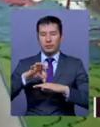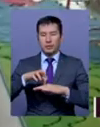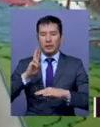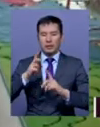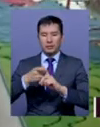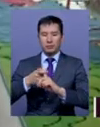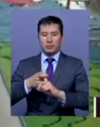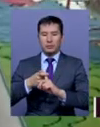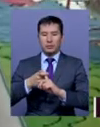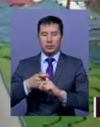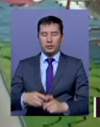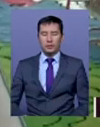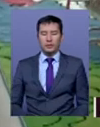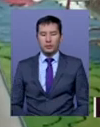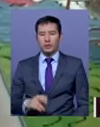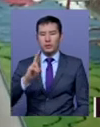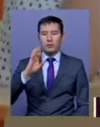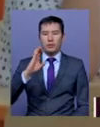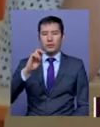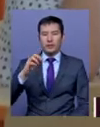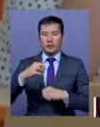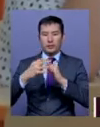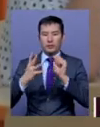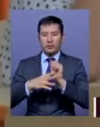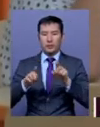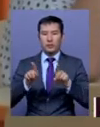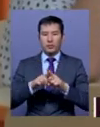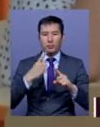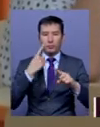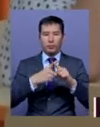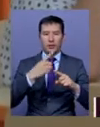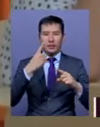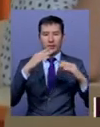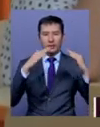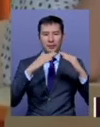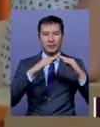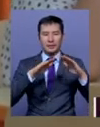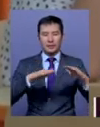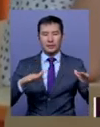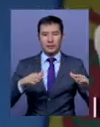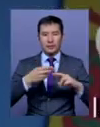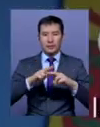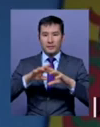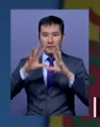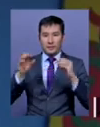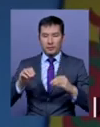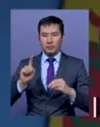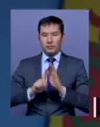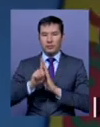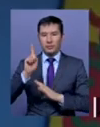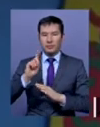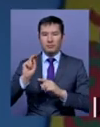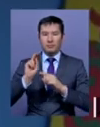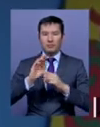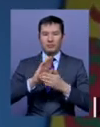Багдат Куджахметов, COVID-19 выявлен и в одном детском саду. Сейчас в заведениях принимаются все необходимые противоэпидемиологические